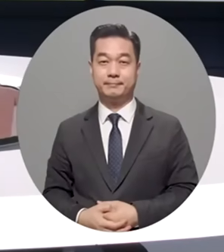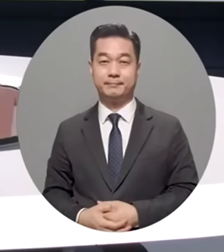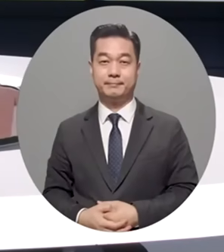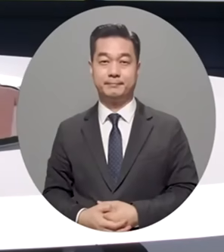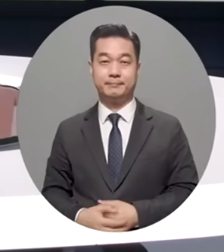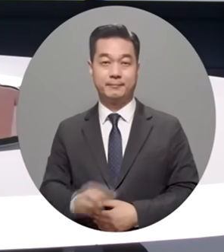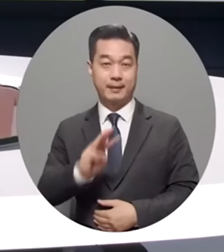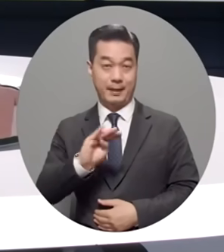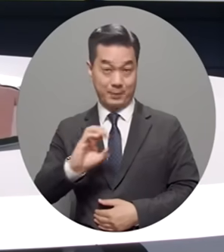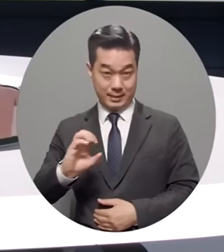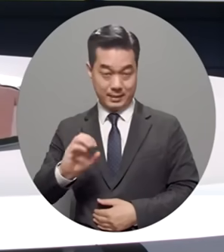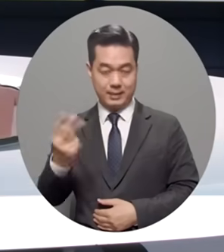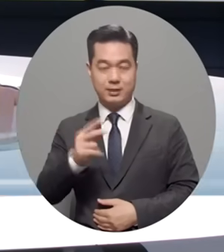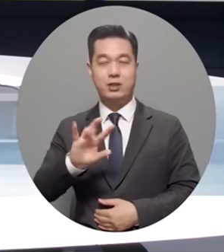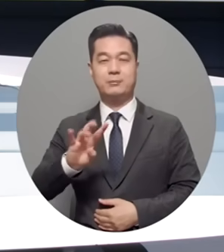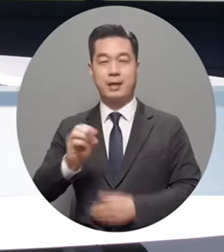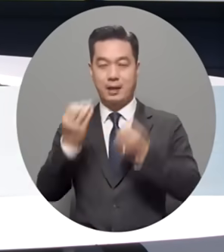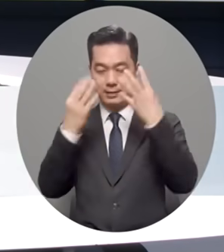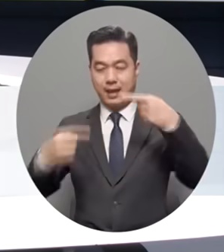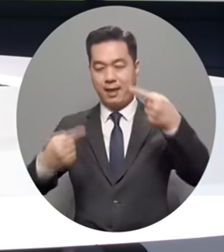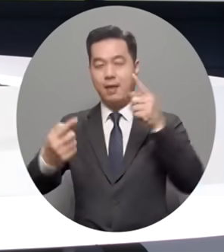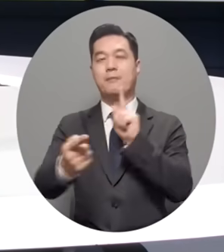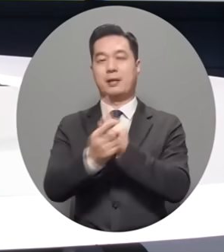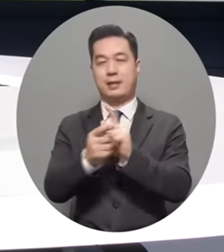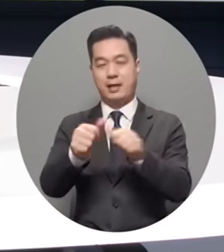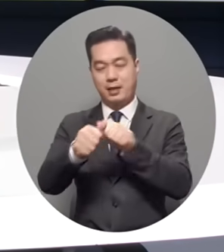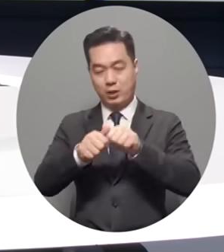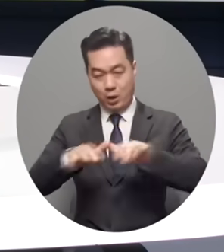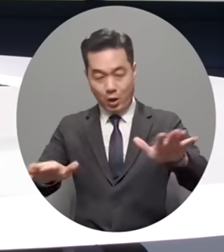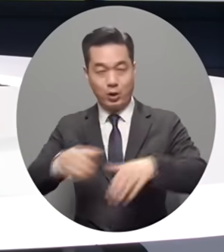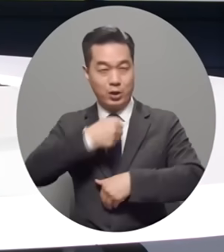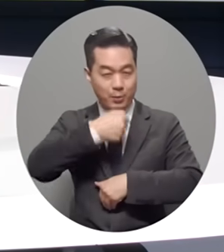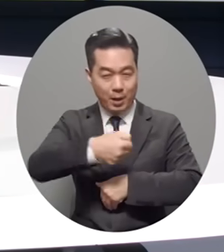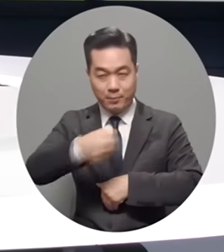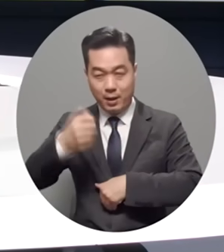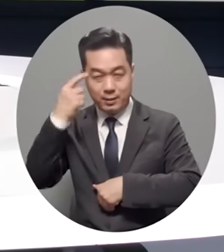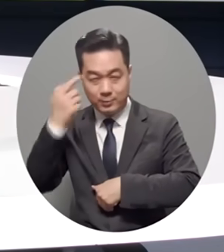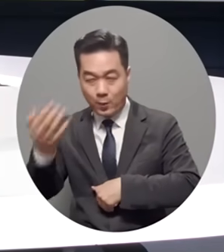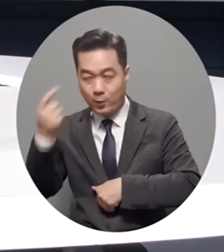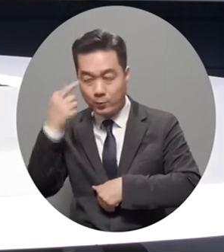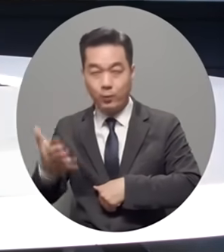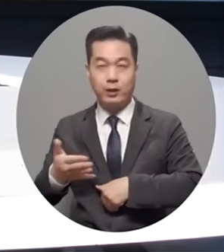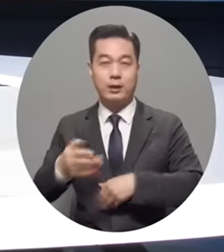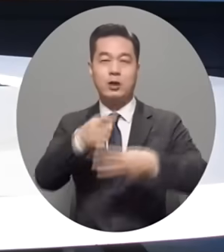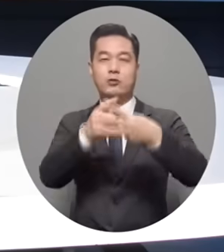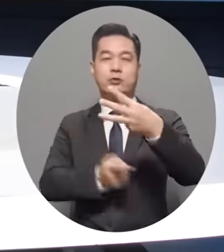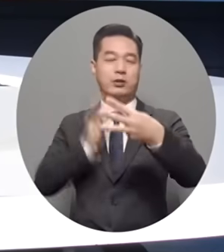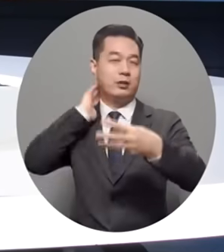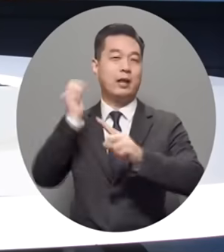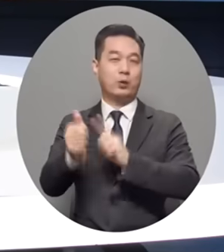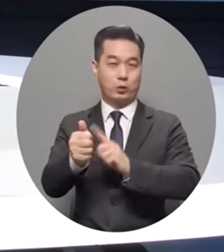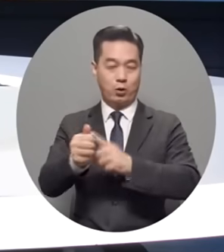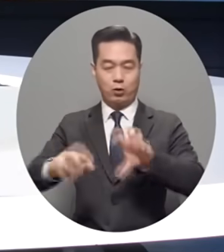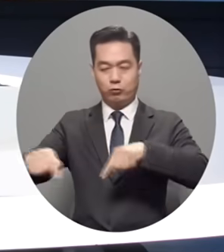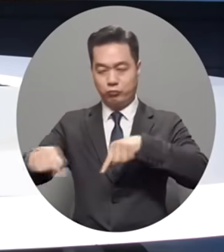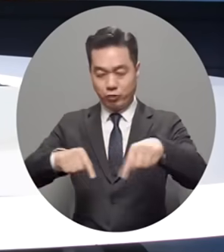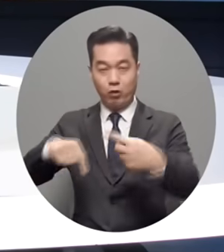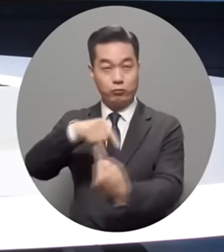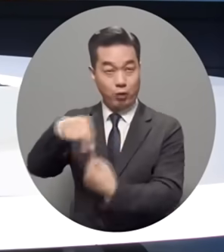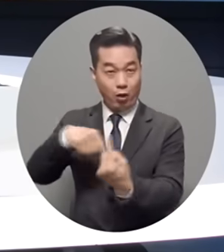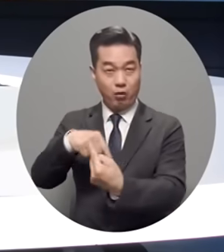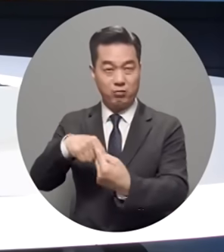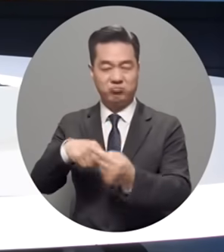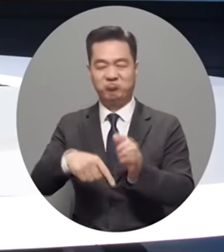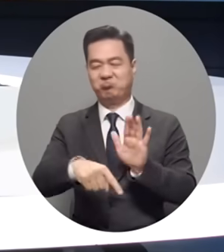MBC가 2024년 새해를 맞아 여론조사를 실시했습니다. 윤석열 대통령의 국정운영에 대해 부정평가가